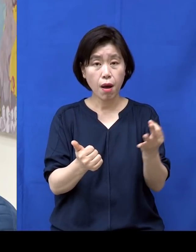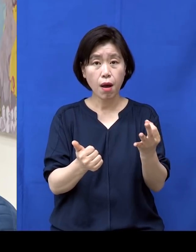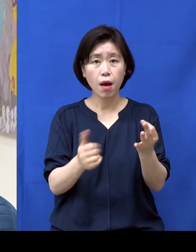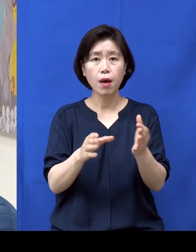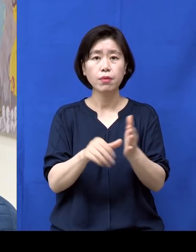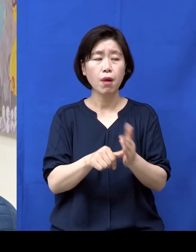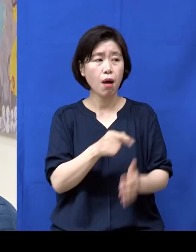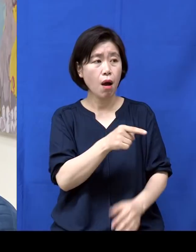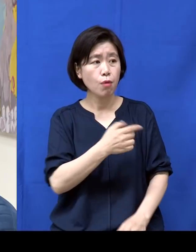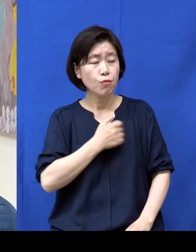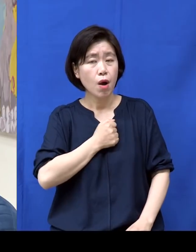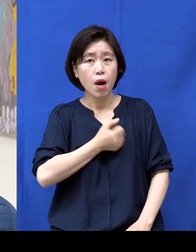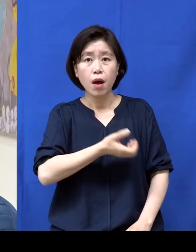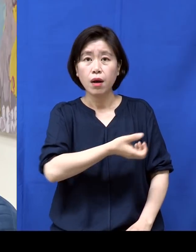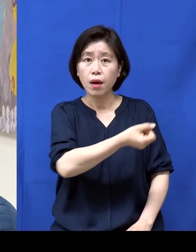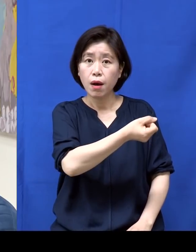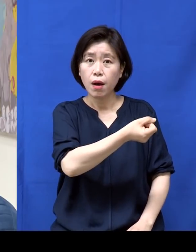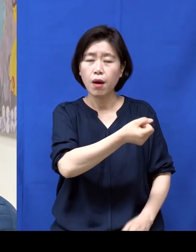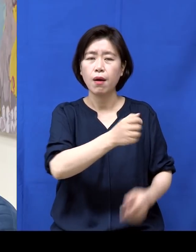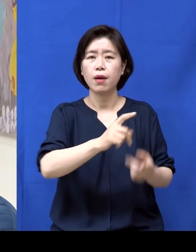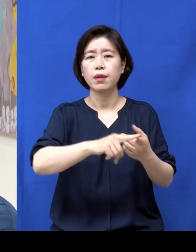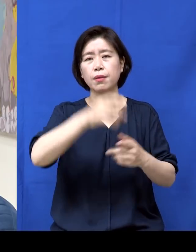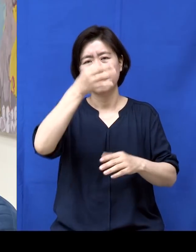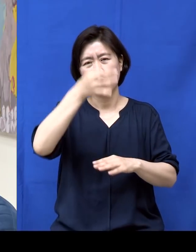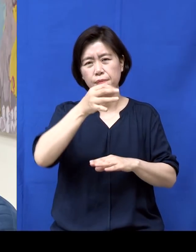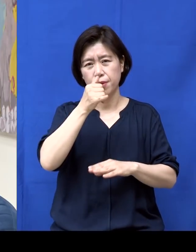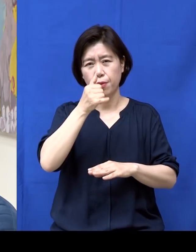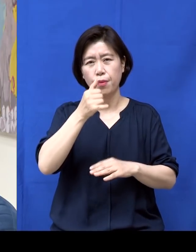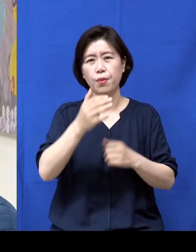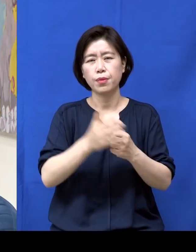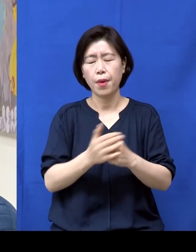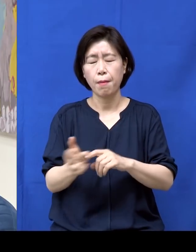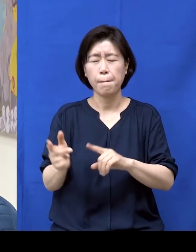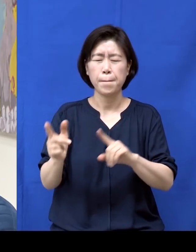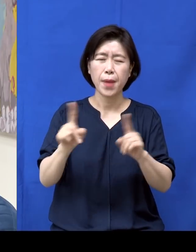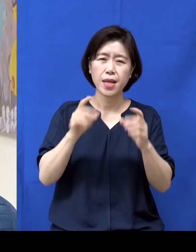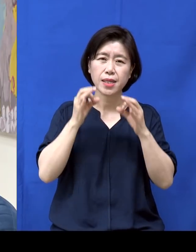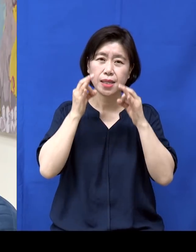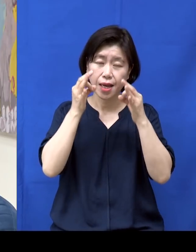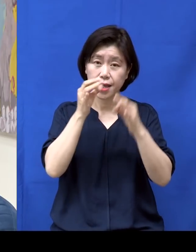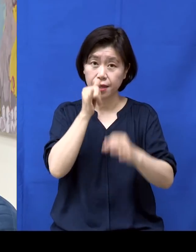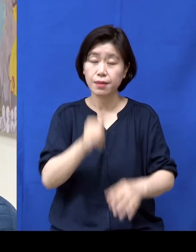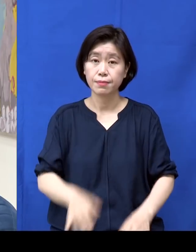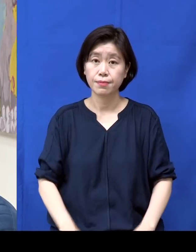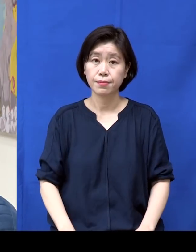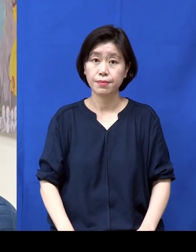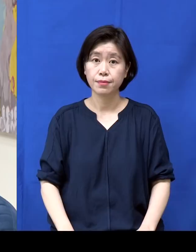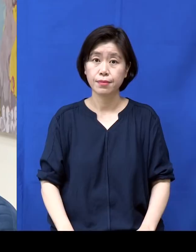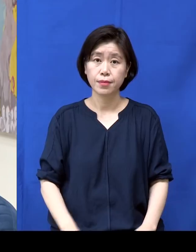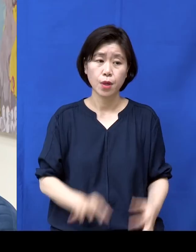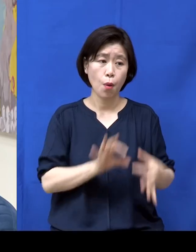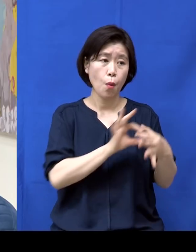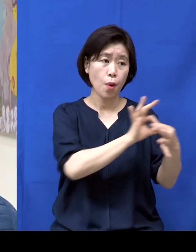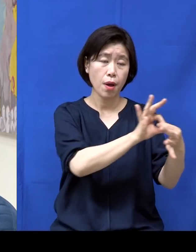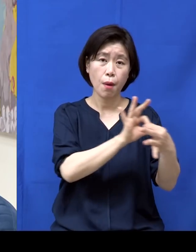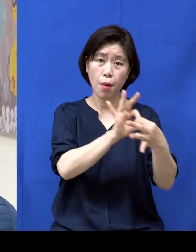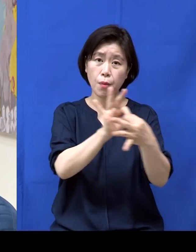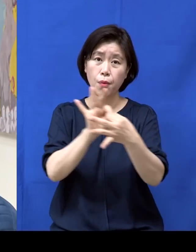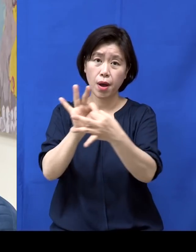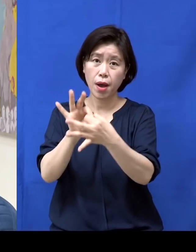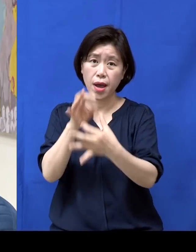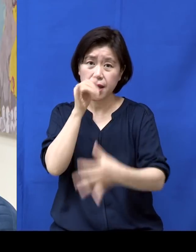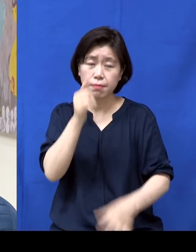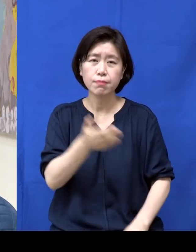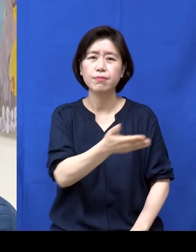나하고 관계없는 사람들한테는 미안한 게 없었을 텐데 관계 맺고 있는 사람들한테는 미안함이 있다라는 건 그 사람들한테 내가